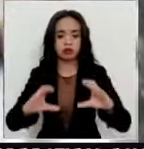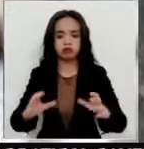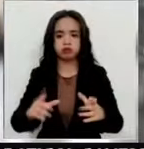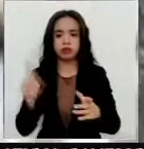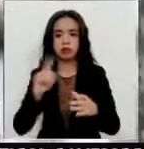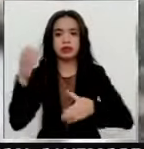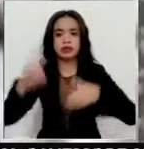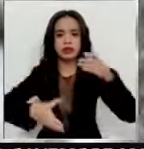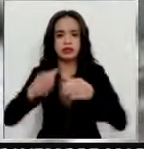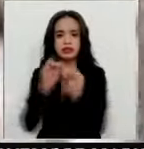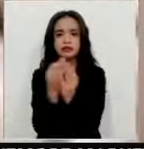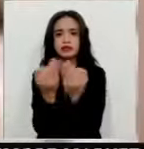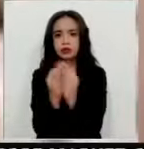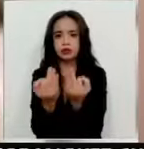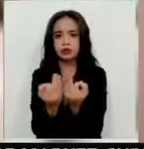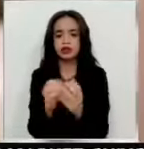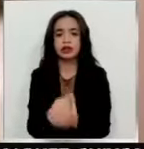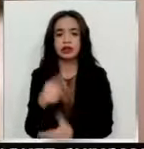folders ng